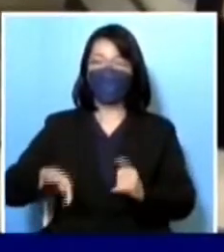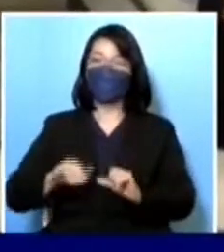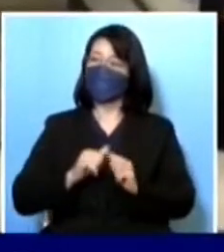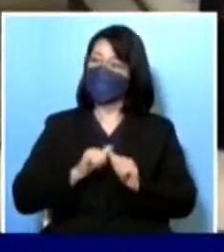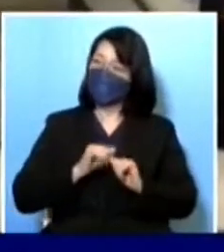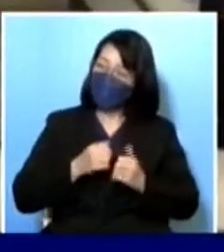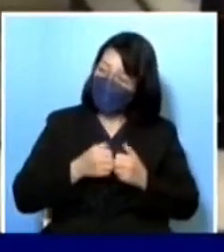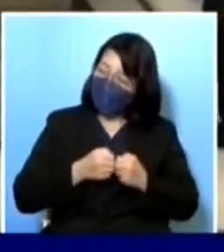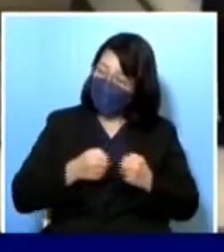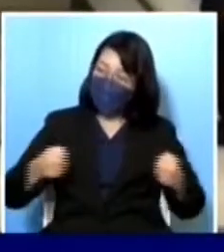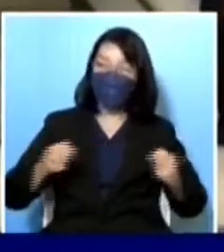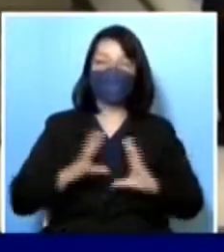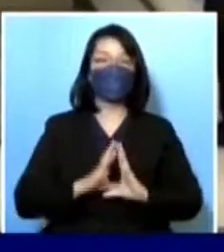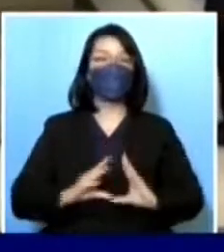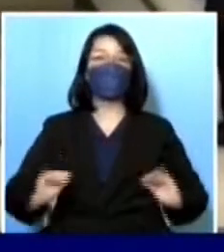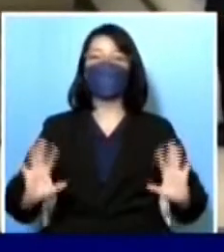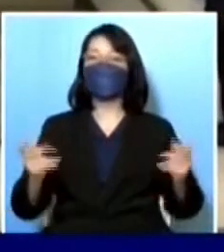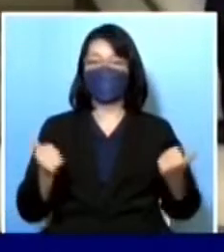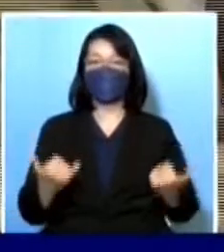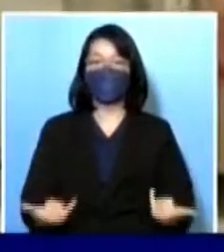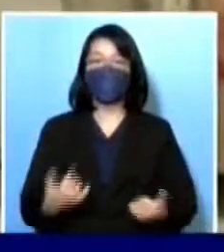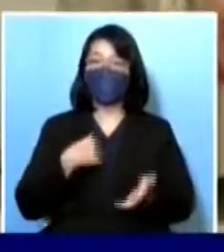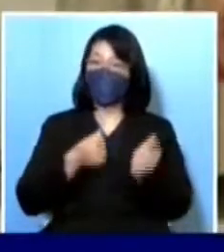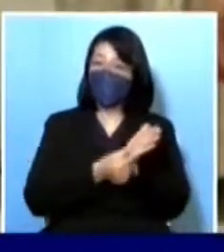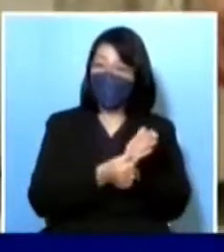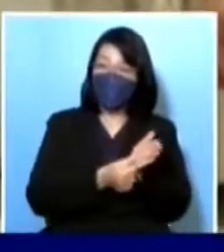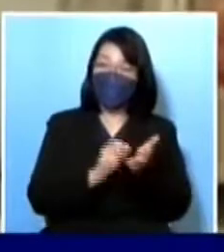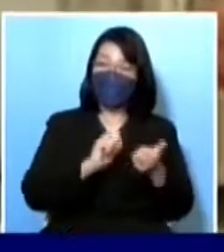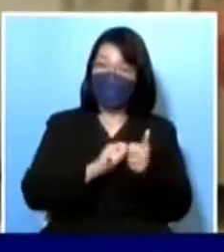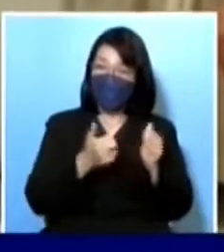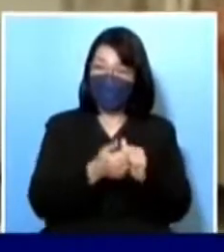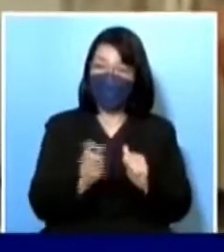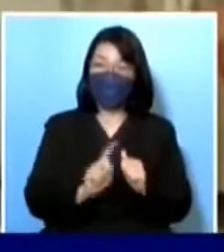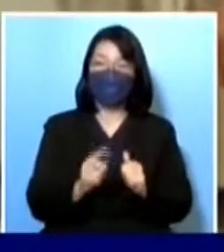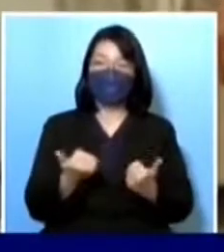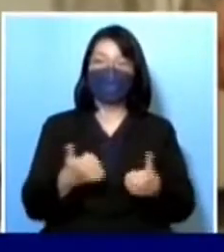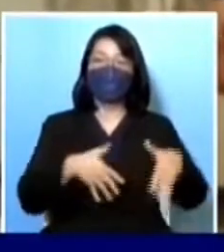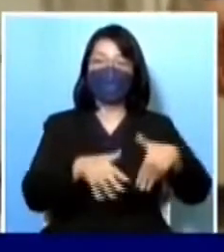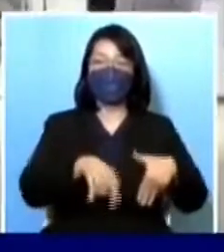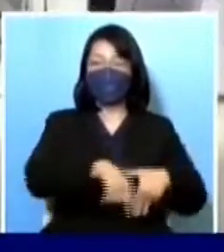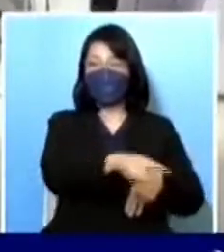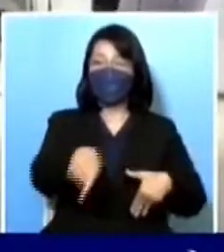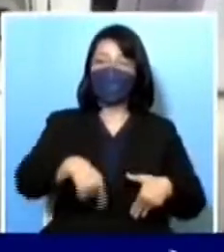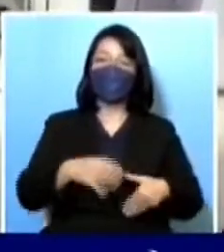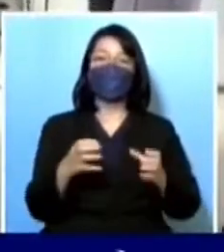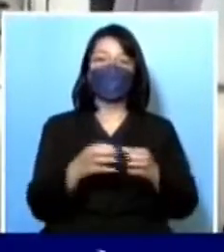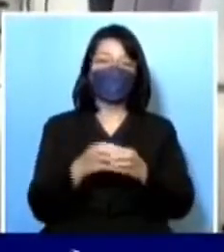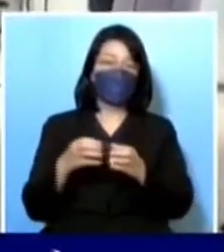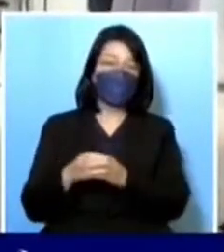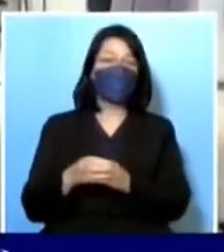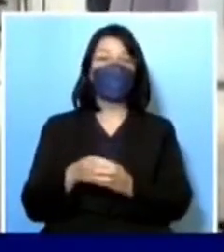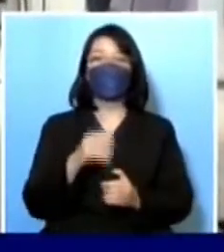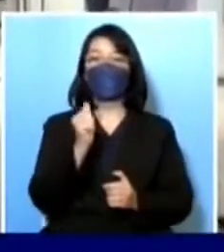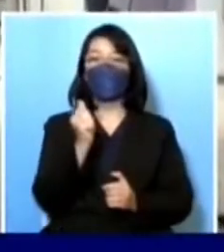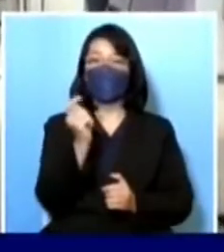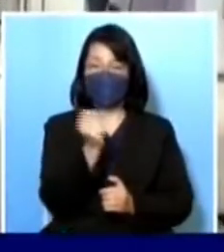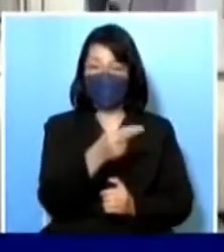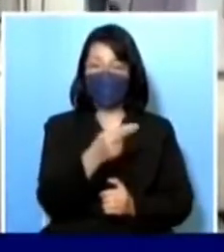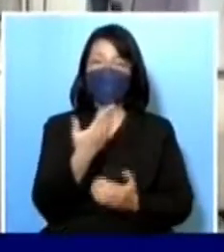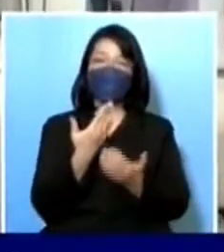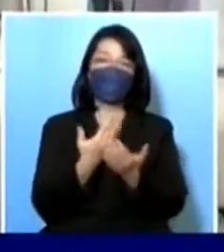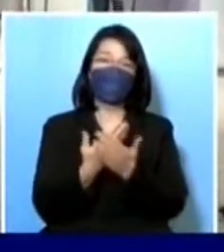ด้วยพลังสามัคคีของหมู่บ้านและการแก้ไขปัญหาสังคมอื่นๆสำหรับจังหวัดอุทัยธานีนะคะมีหมู่บ้านและชุมชนที่ได้รับเงินพระราช